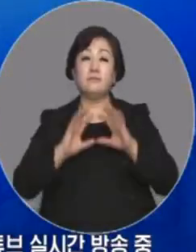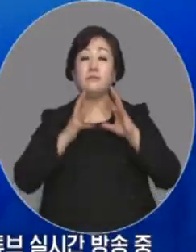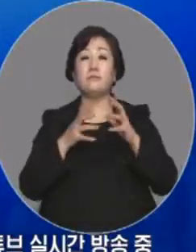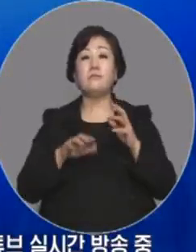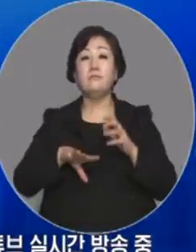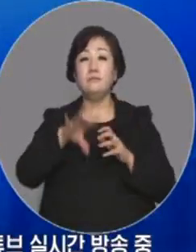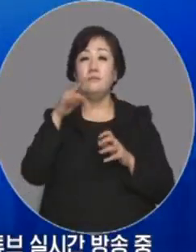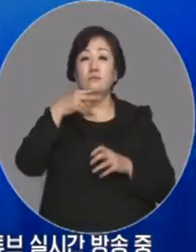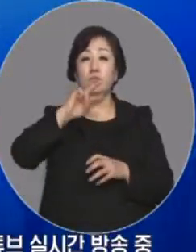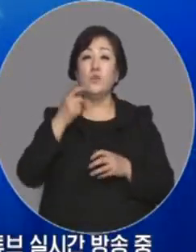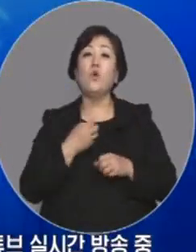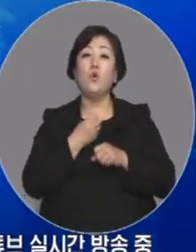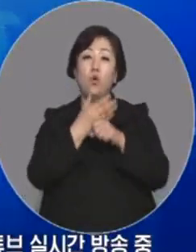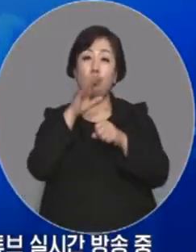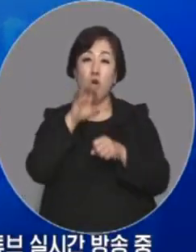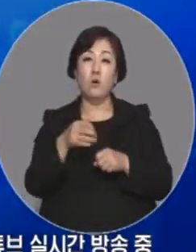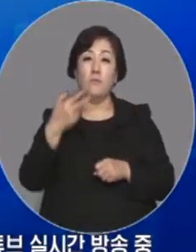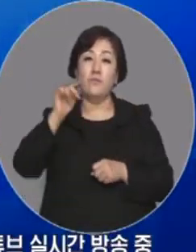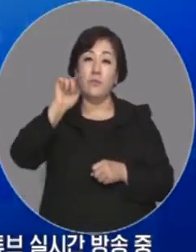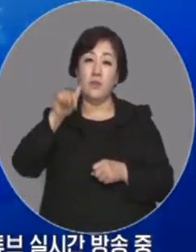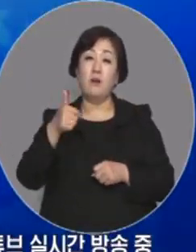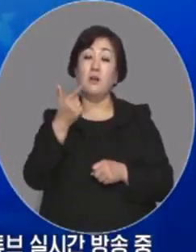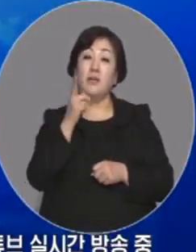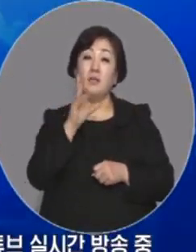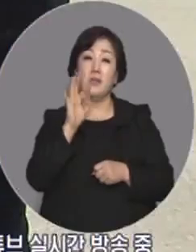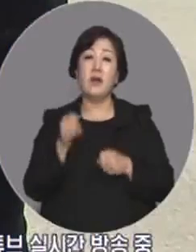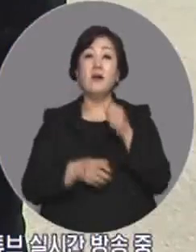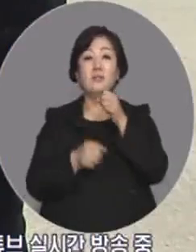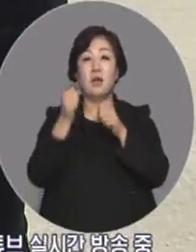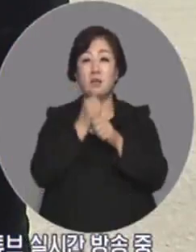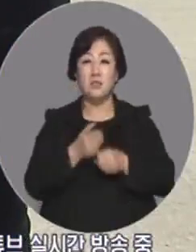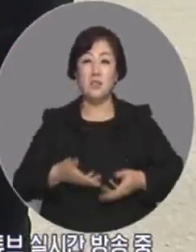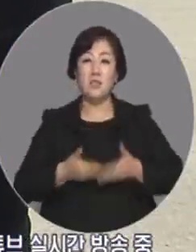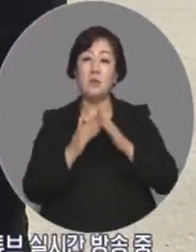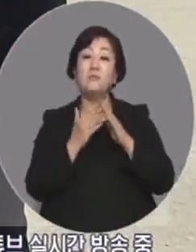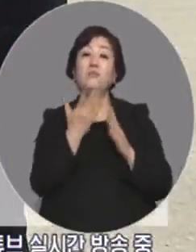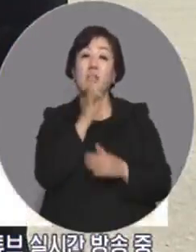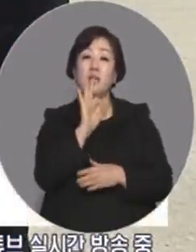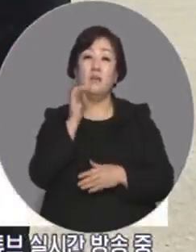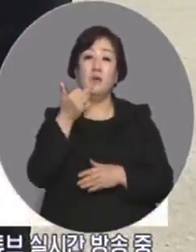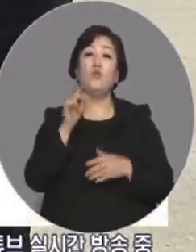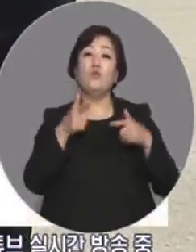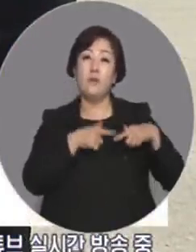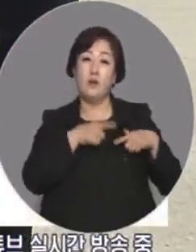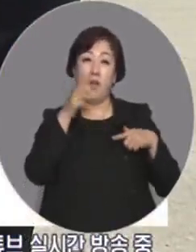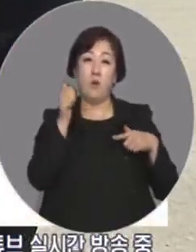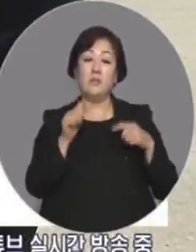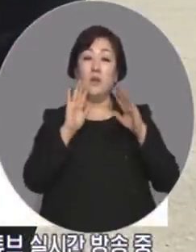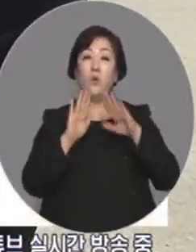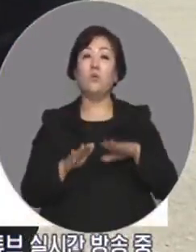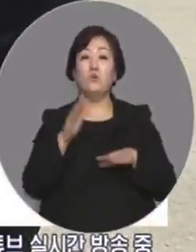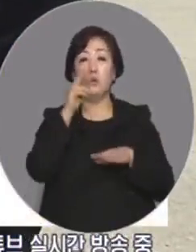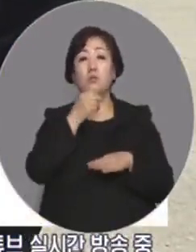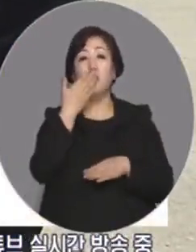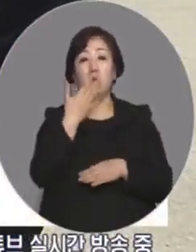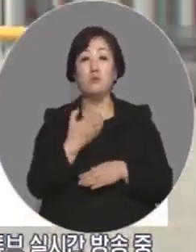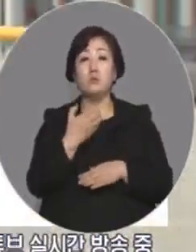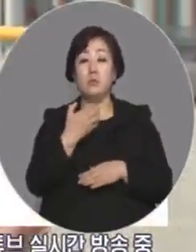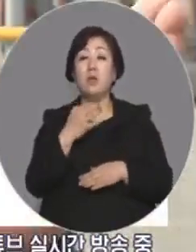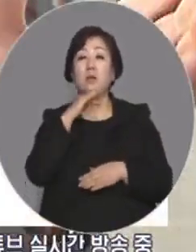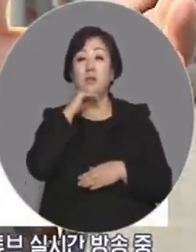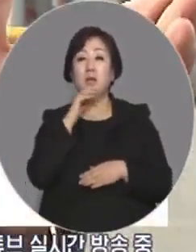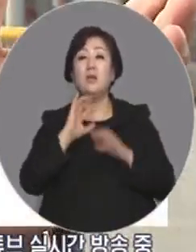국내 최대 수소 공급 기업인 주식회사 덕양의 창립자인 이덕우 명예회장이 오늘 오전 90세를